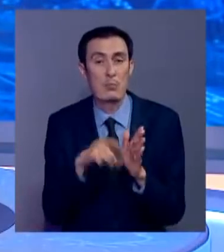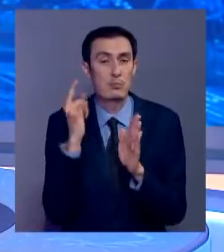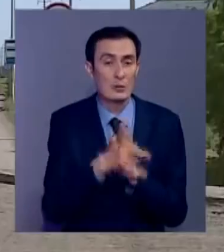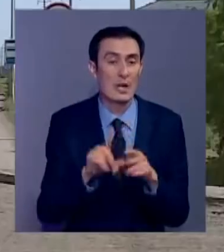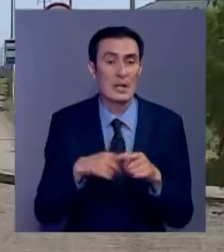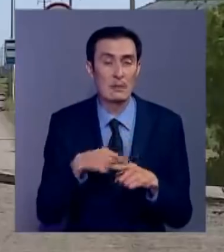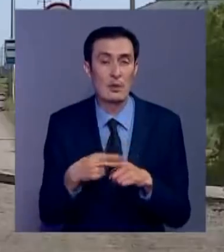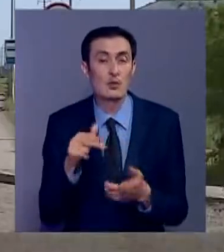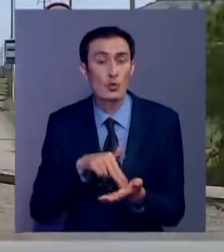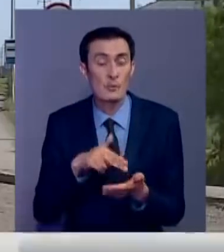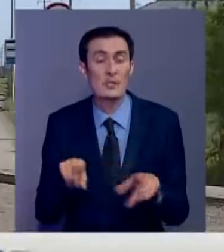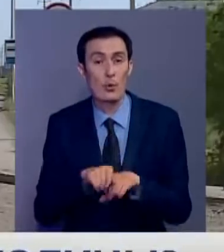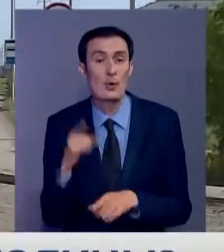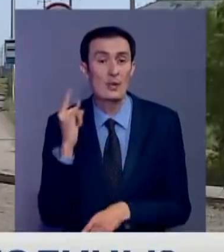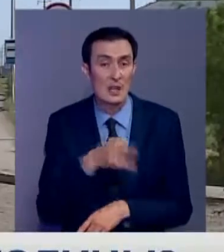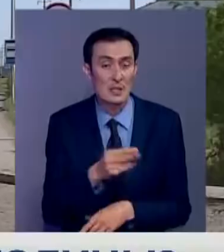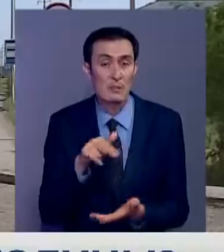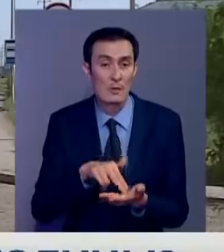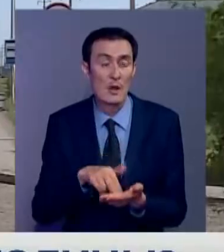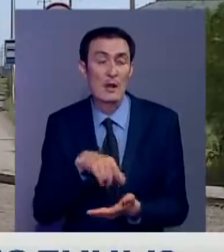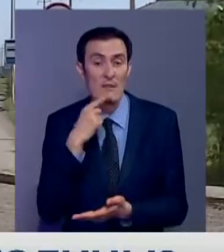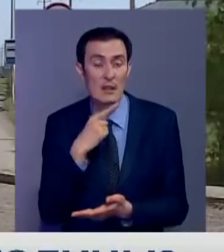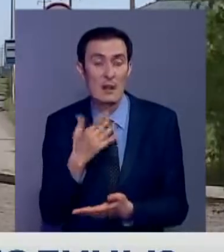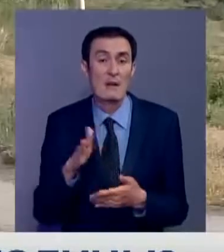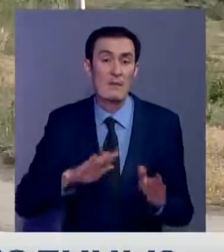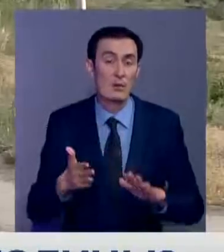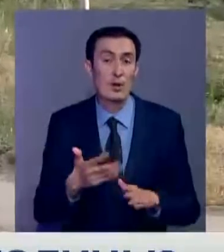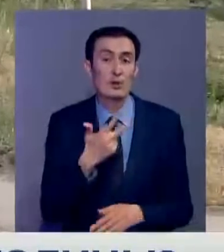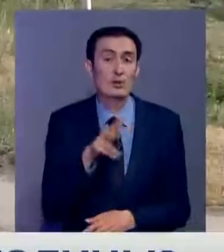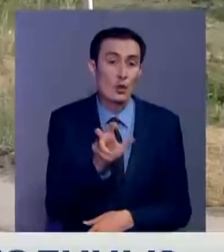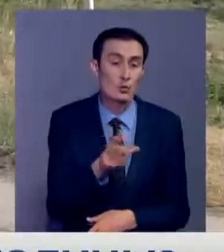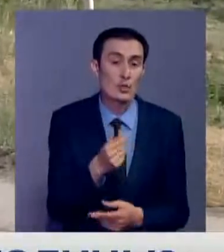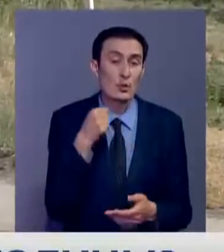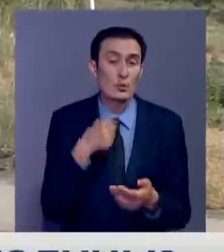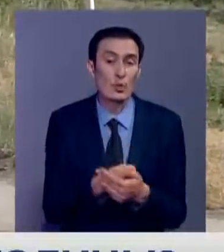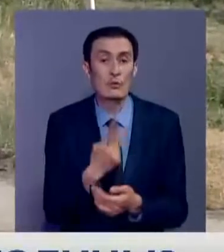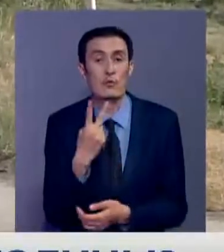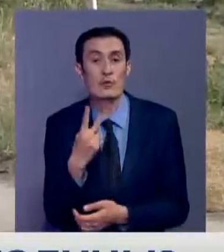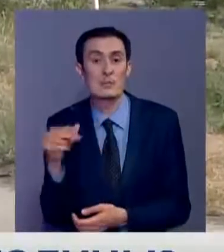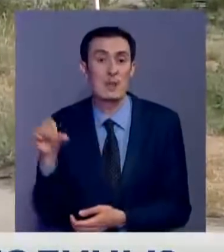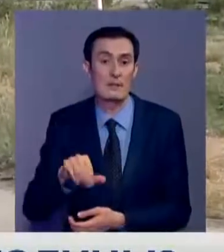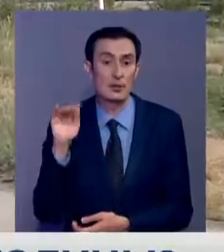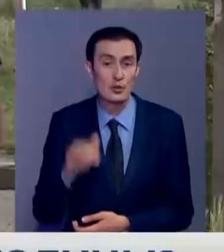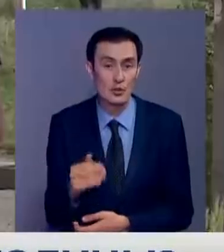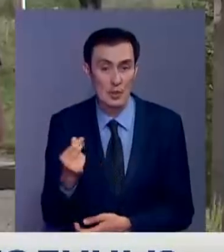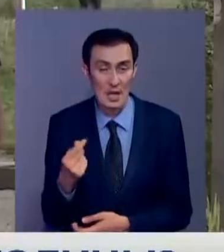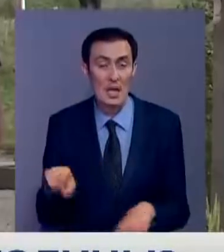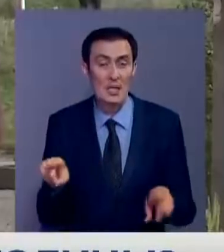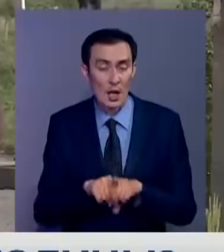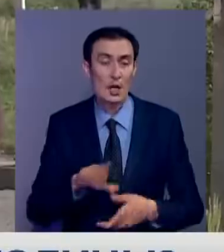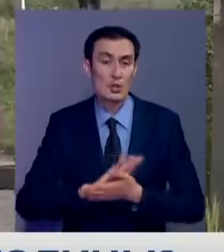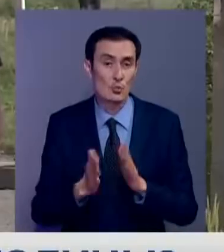такси. Стоимость такой поездки, по словам людей, варьируется от 300 тенге до 2500. Такая